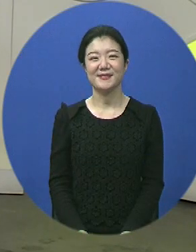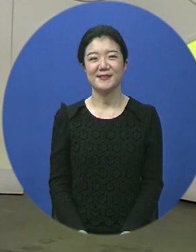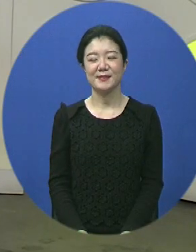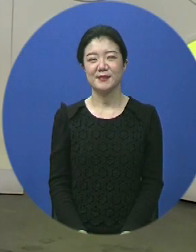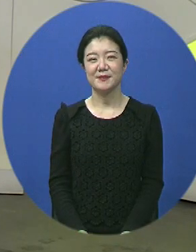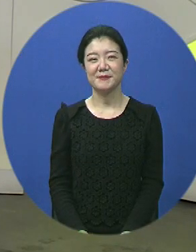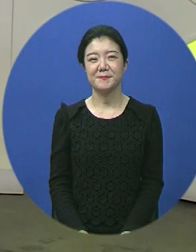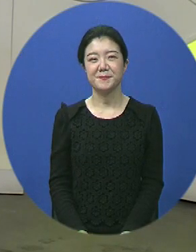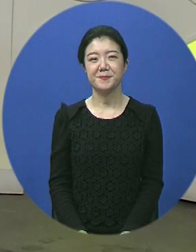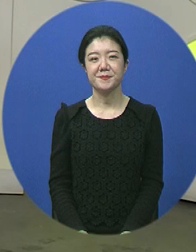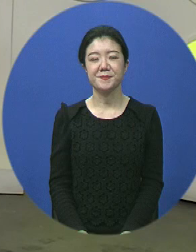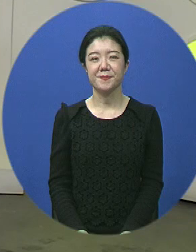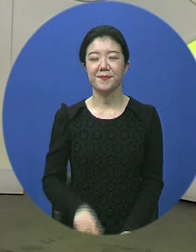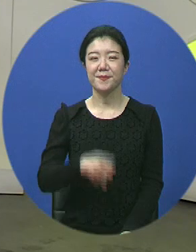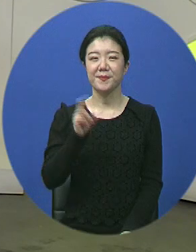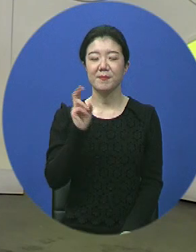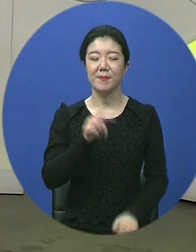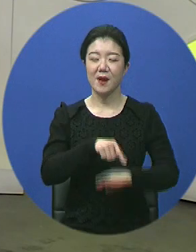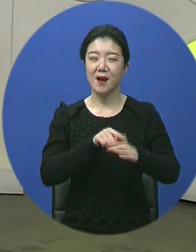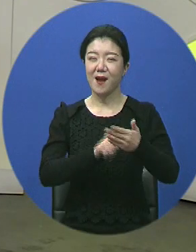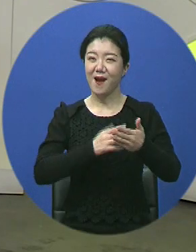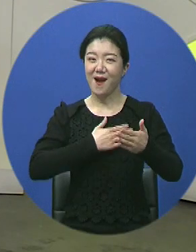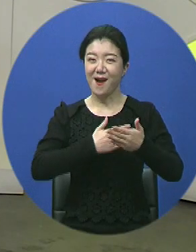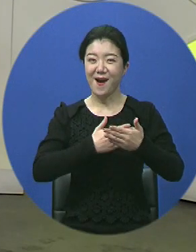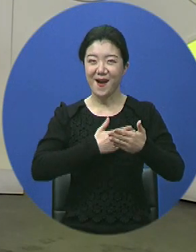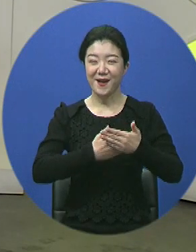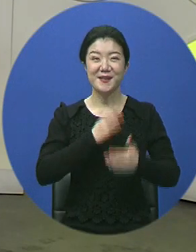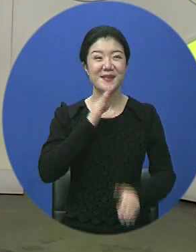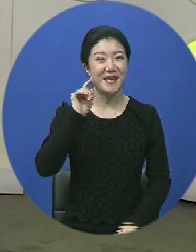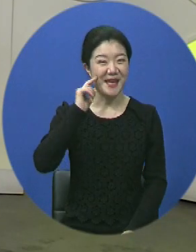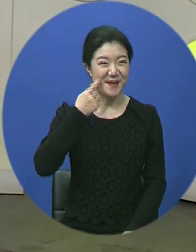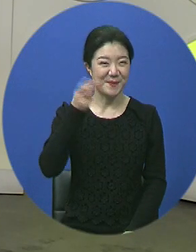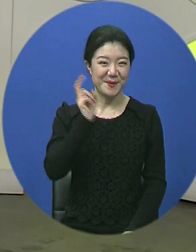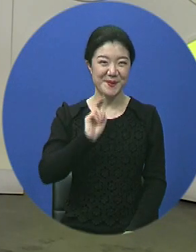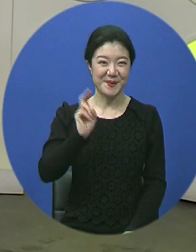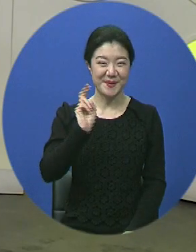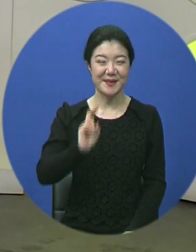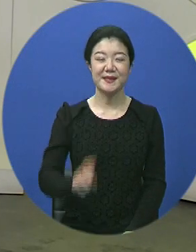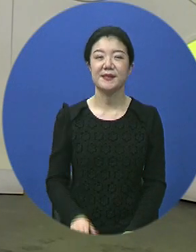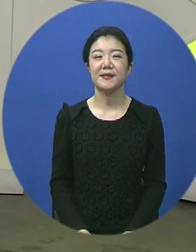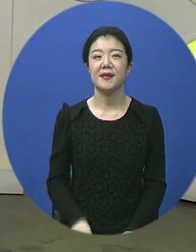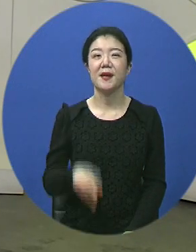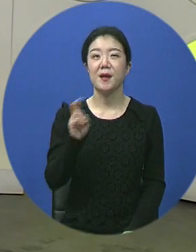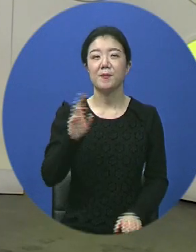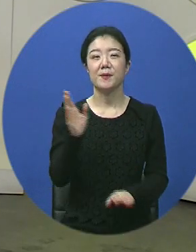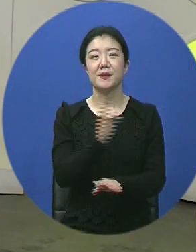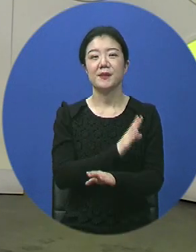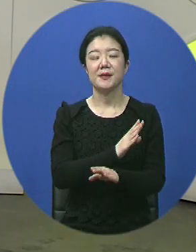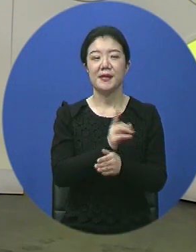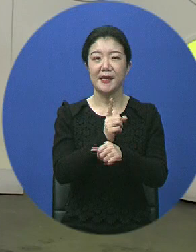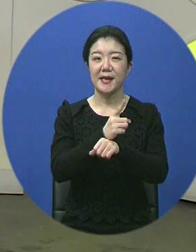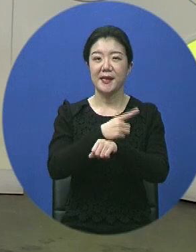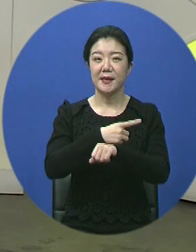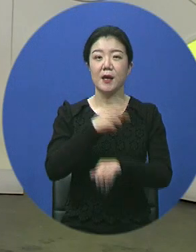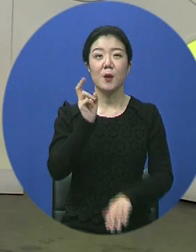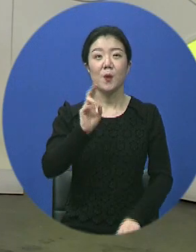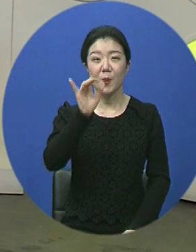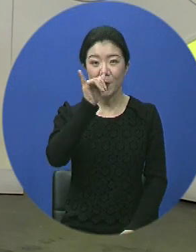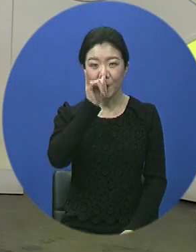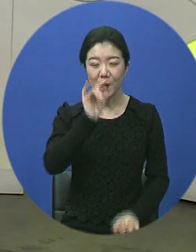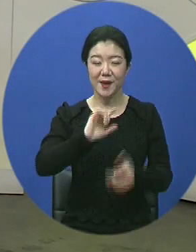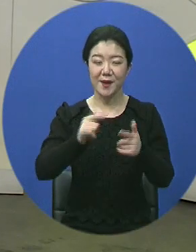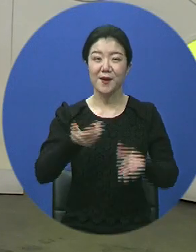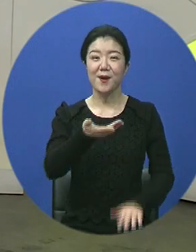뭐 가슴이 쿵쿵쿵 너무 예쁜 노래죠? 가슴이 쿵쿵쿵 이런 노래를 비롯해서 째깍째깍 이런 노래도